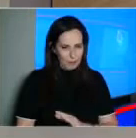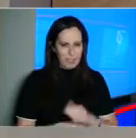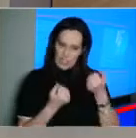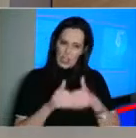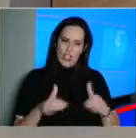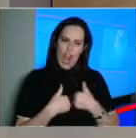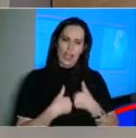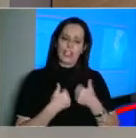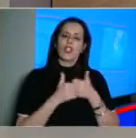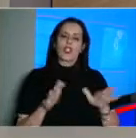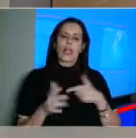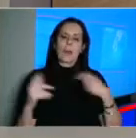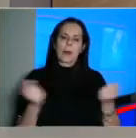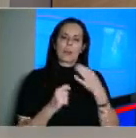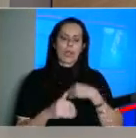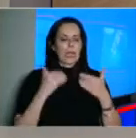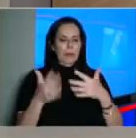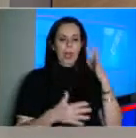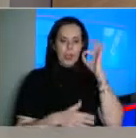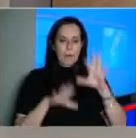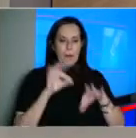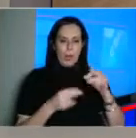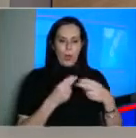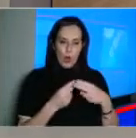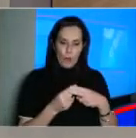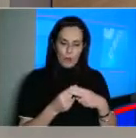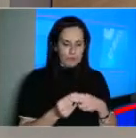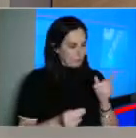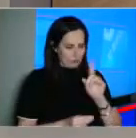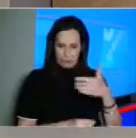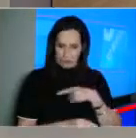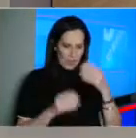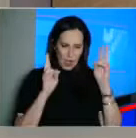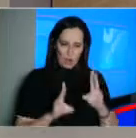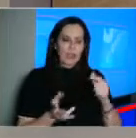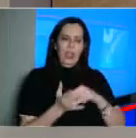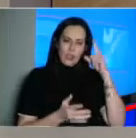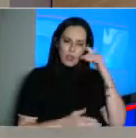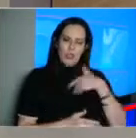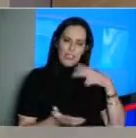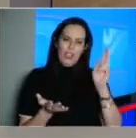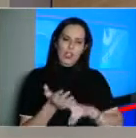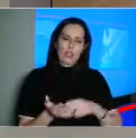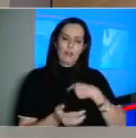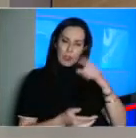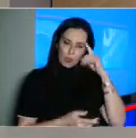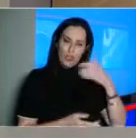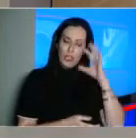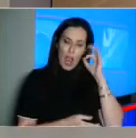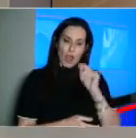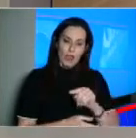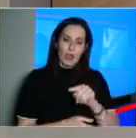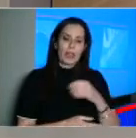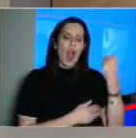נכשלתי. נכשלתי בקמפיין שלי לקדם נשים בבחירות הקרובות. לא, אני לא אפסיק, כי אני יודע שאני צודק, ואני יודע שהן נשים,